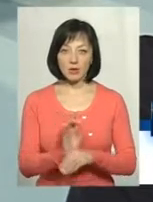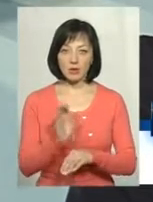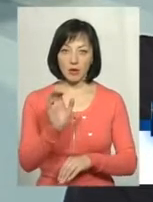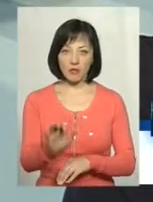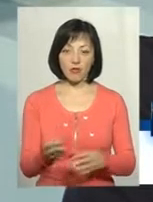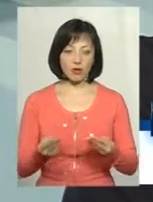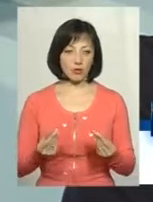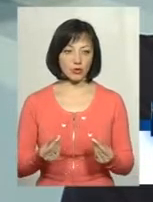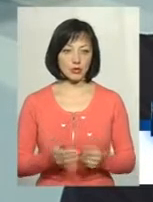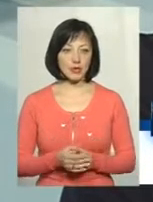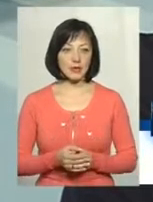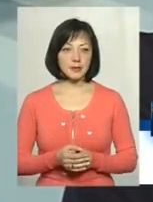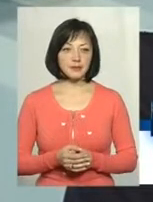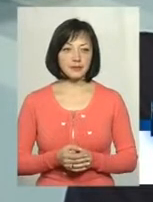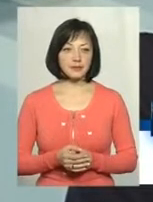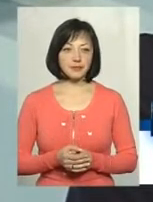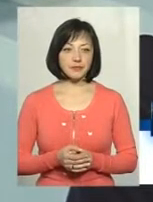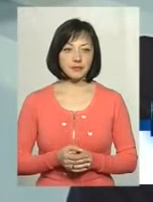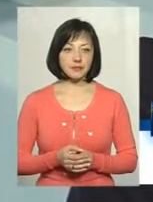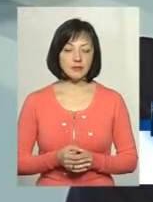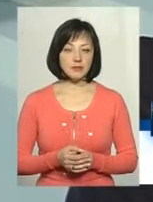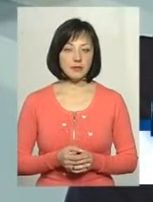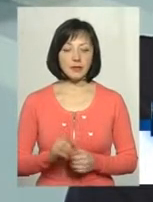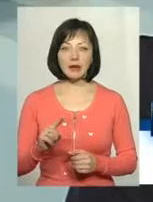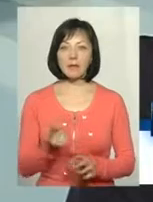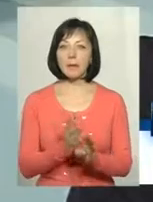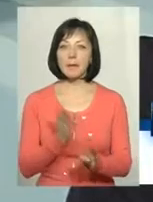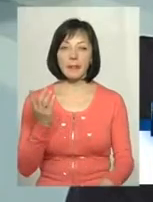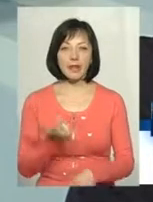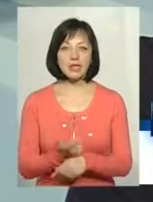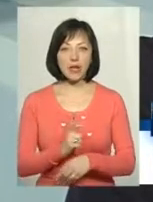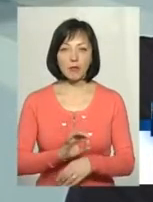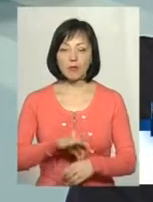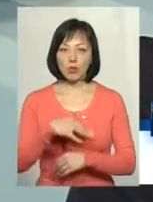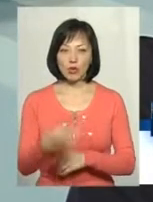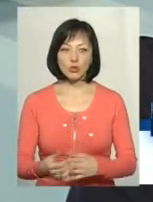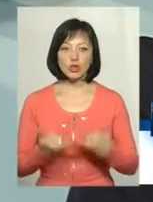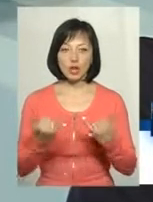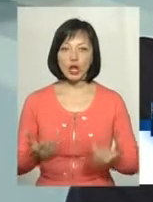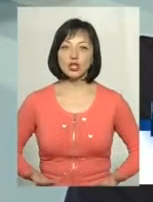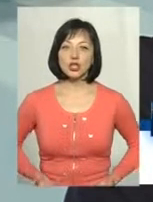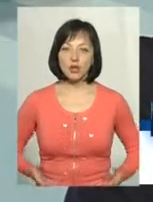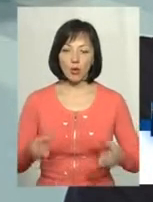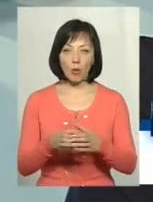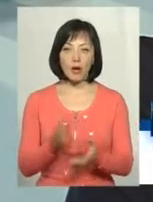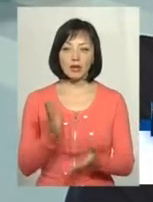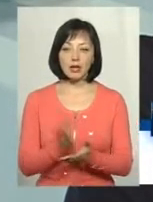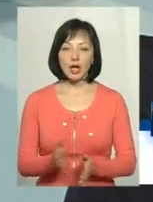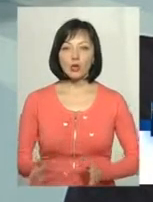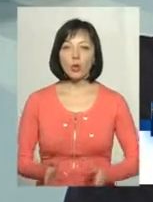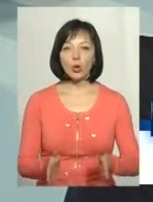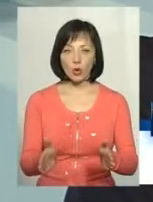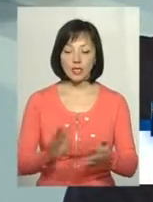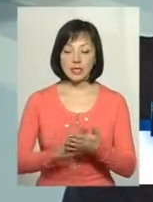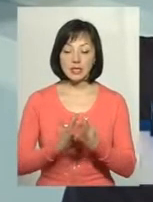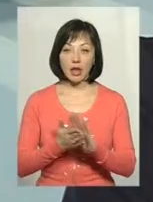свої кошти. Ну, насамперед, ми визначили, що самим болючим для жителів громади є дороги.